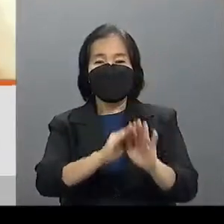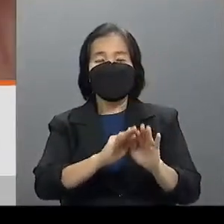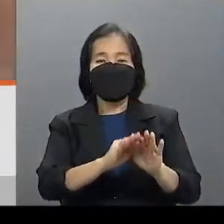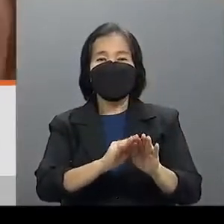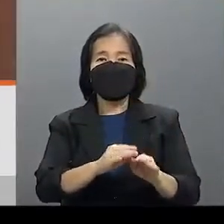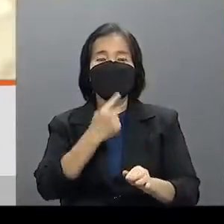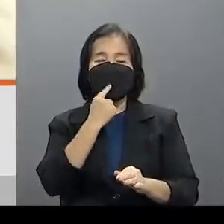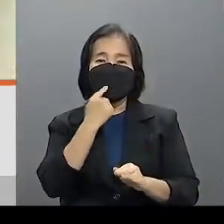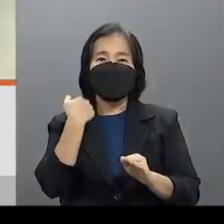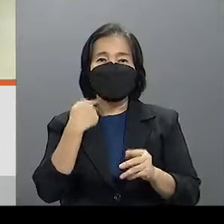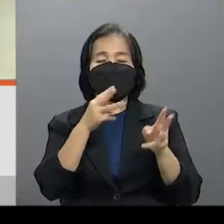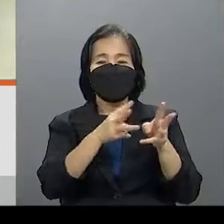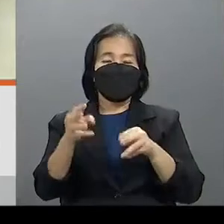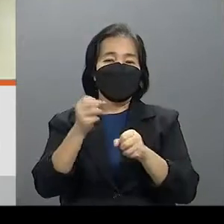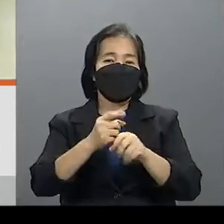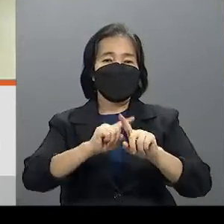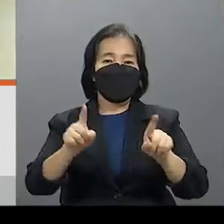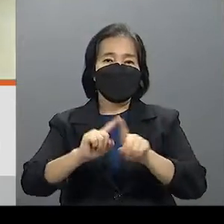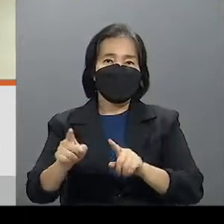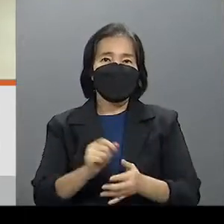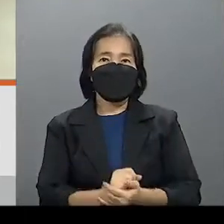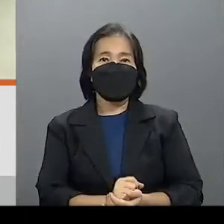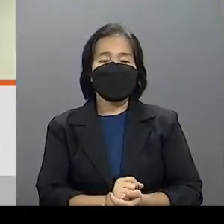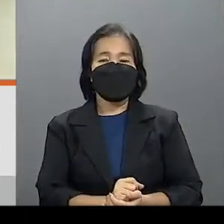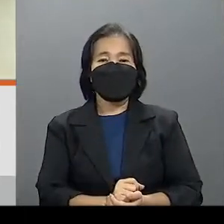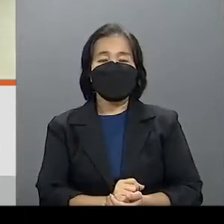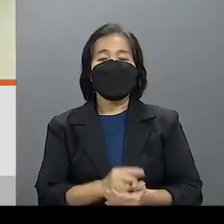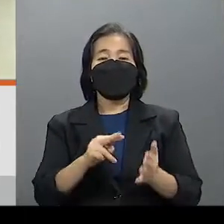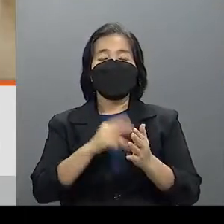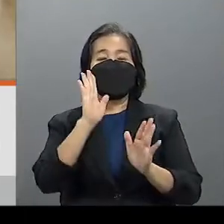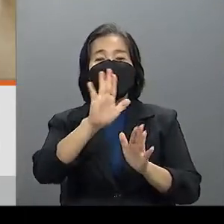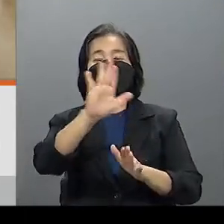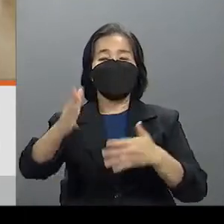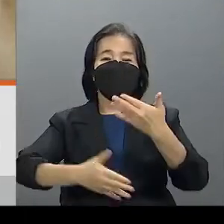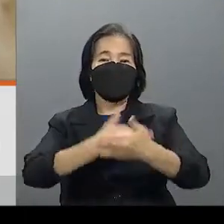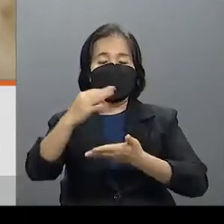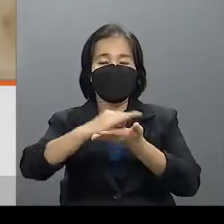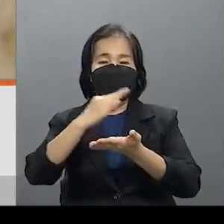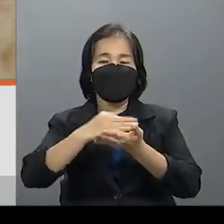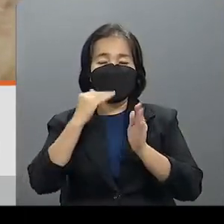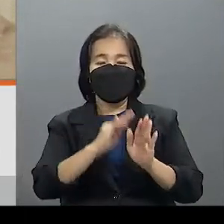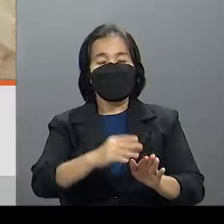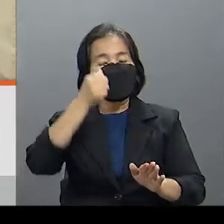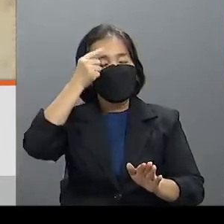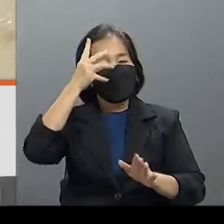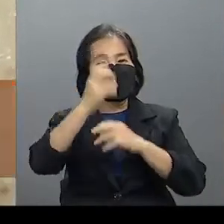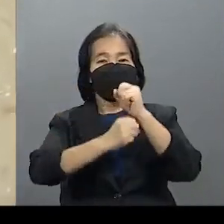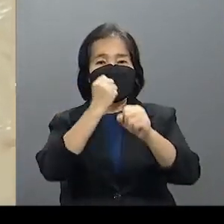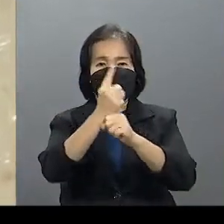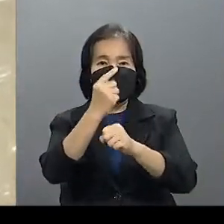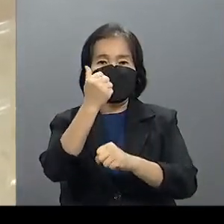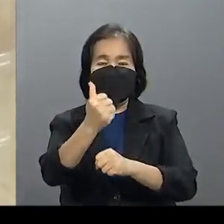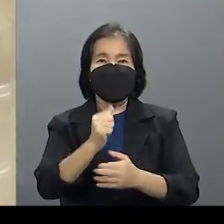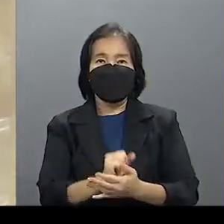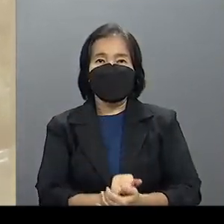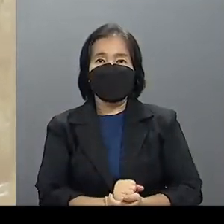ำที่แตกต่างกันเล็กน้อยเป็นที่ต้องการของตลาดและสามารถเก็บได้นานนับปี มันช่วยเพิ่มรายได้ยังไงบ้